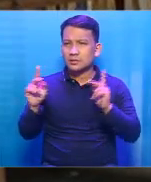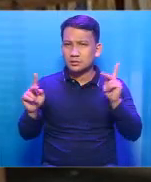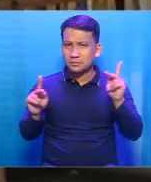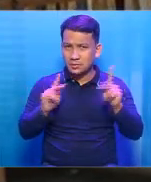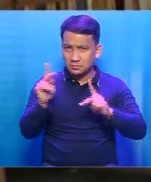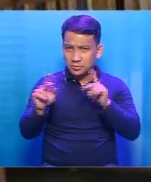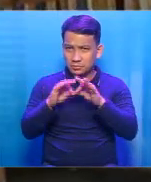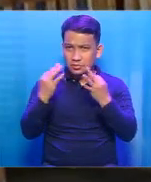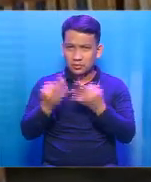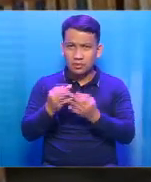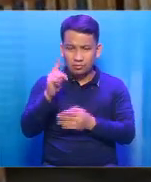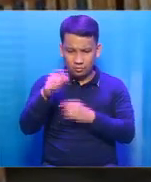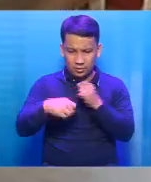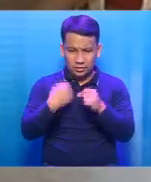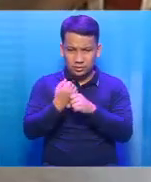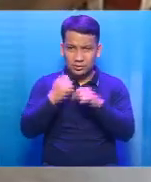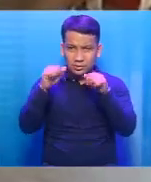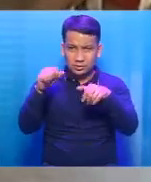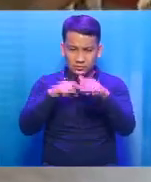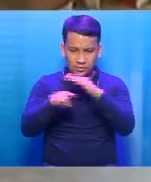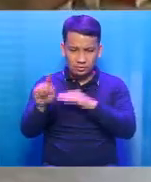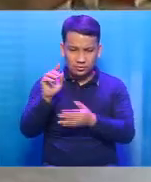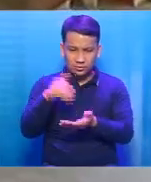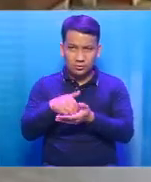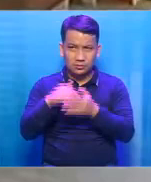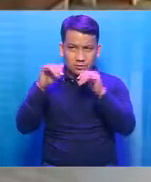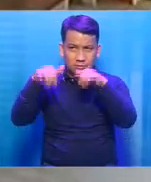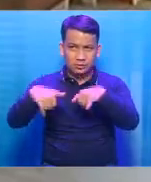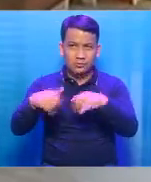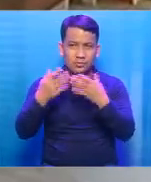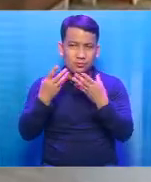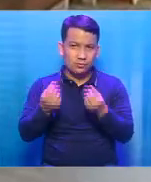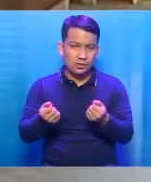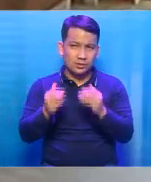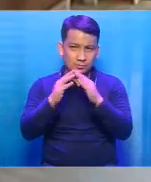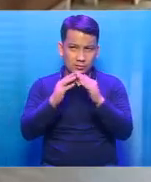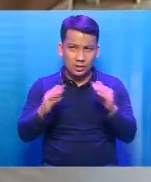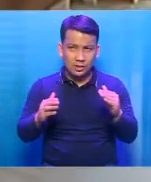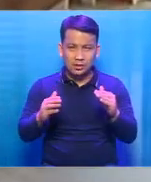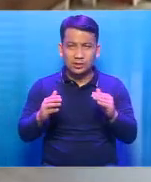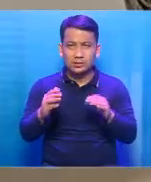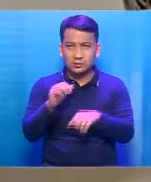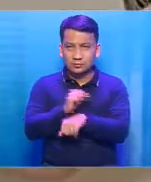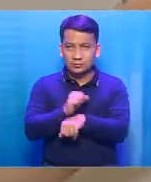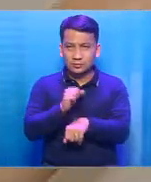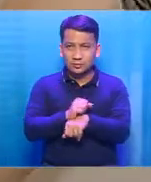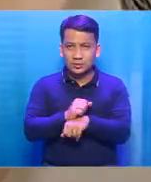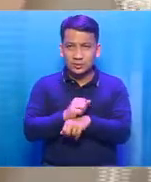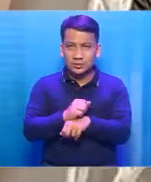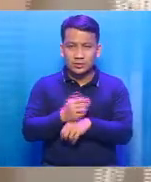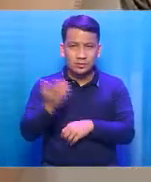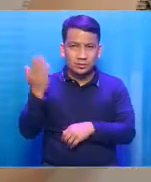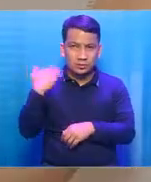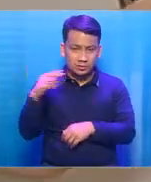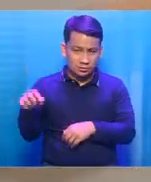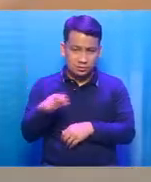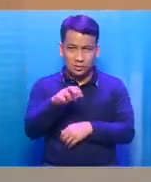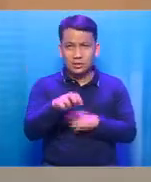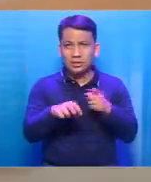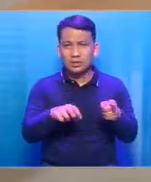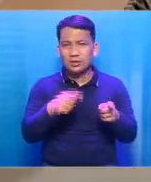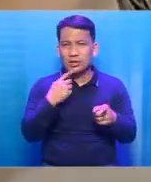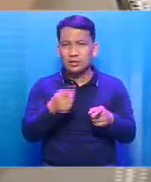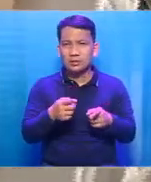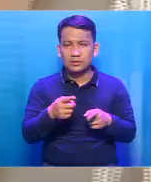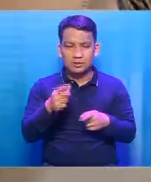nakikisilong sa evacuation center na ito matapos mawala ng bahay at hanap buhay sa pagsabog ng Taal. Ang dating tour guide sa Volcano Island